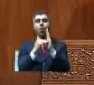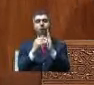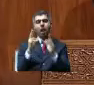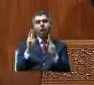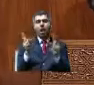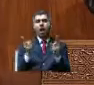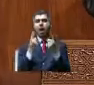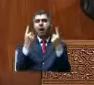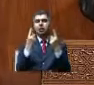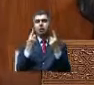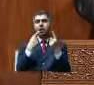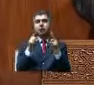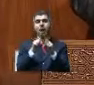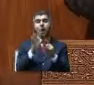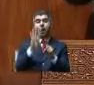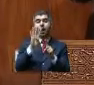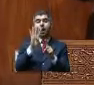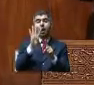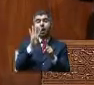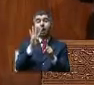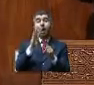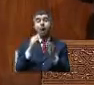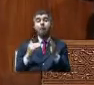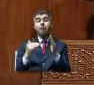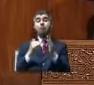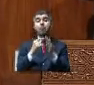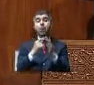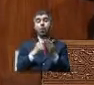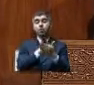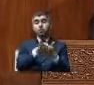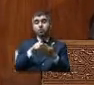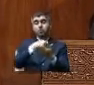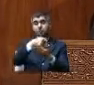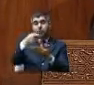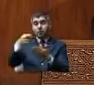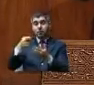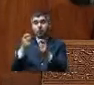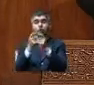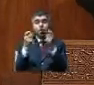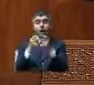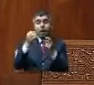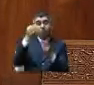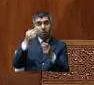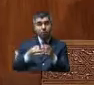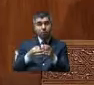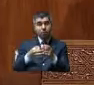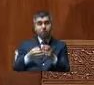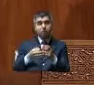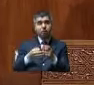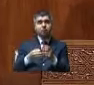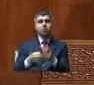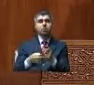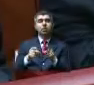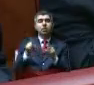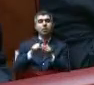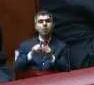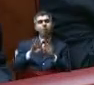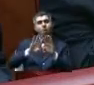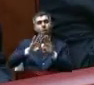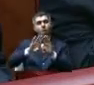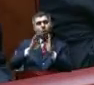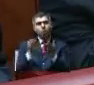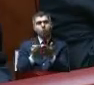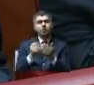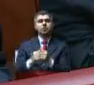الدولة كتساهم فيهم 40 ألف درهم، وإن كنا نتساءل واش هذيك 40 ألف درهم دائما كتمشي في الوجه ديالها في كل الحالات،